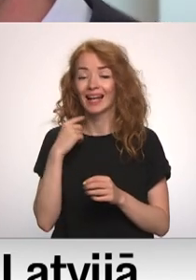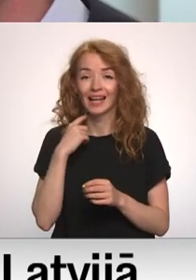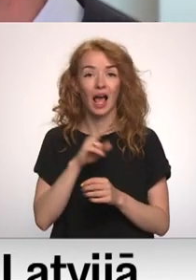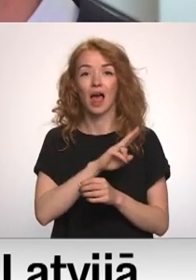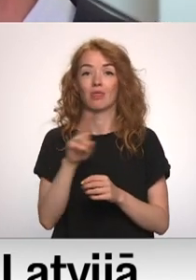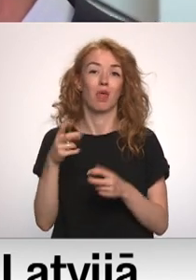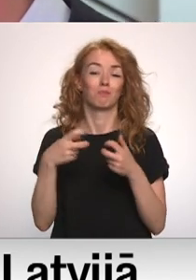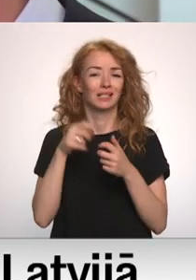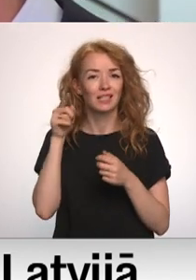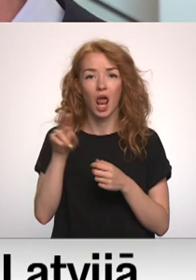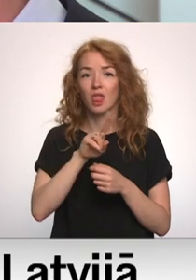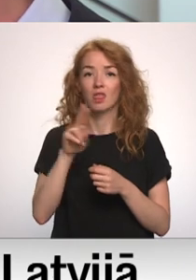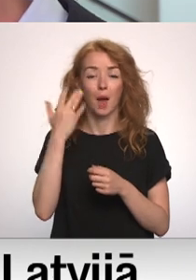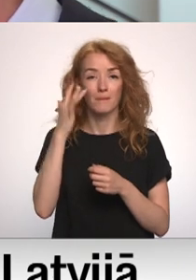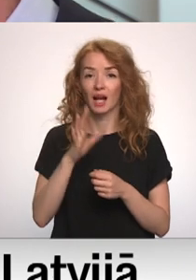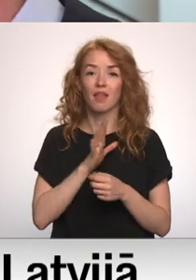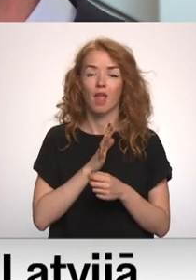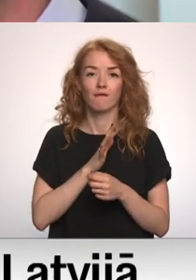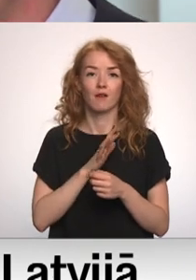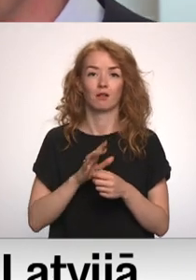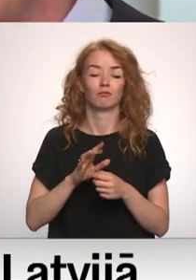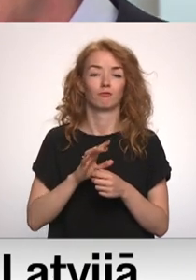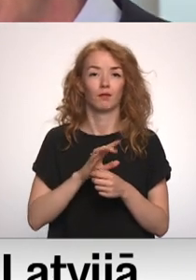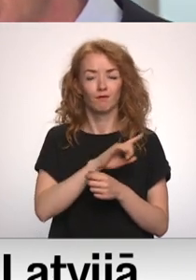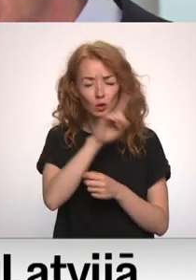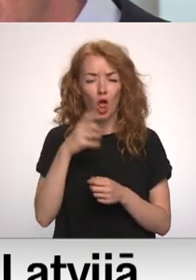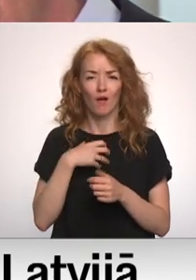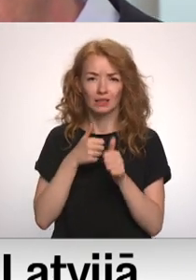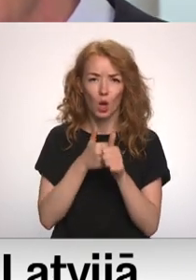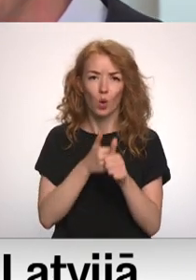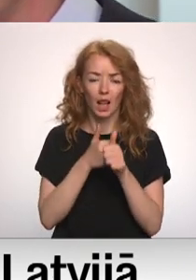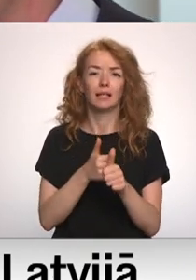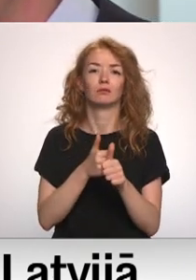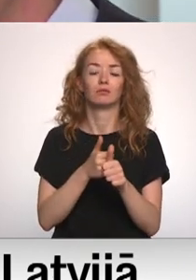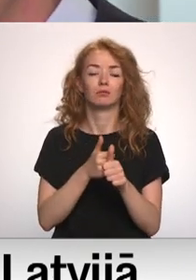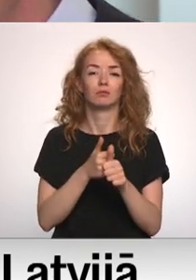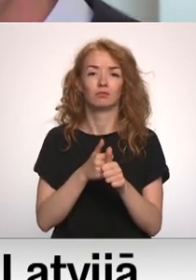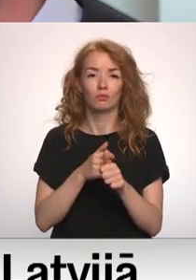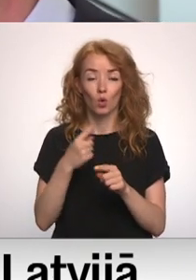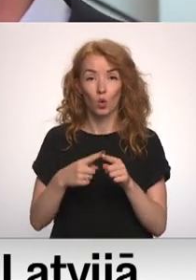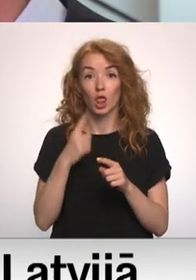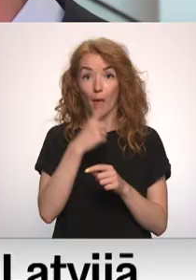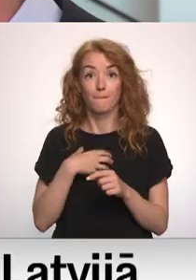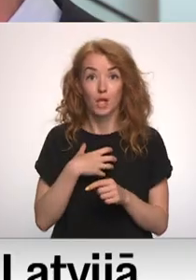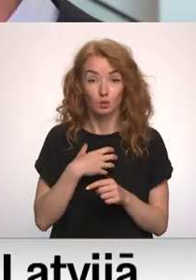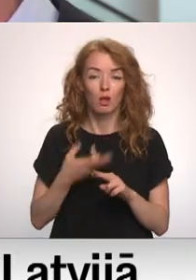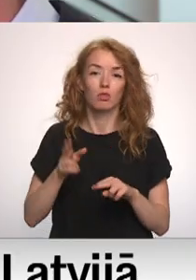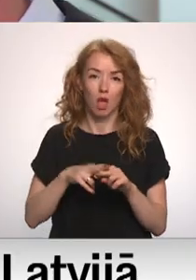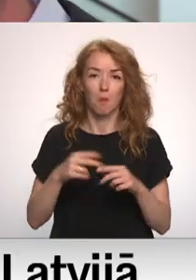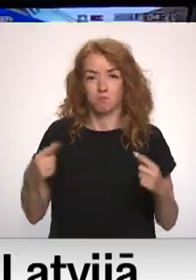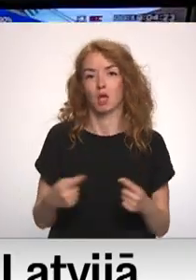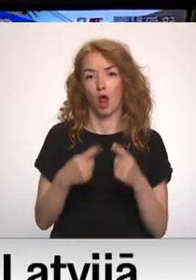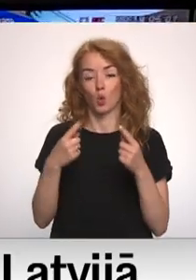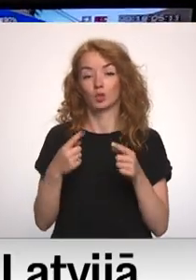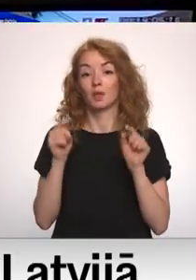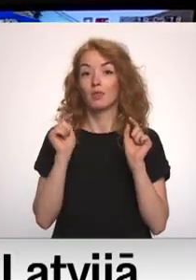ne Vašingtonā atslābt nevar. Nemitīga situācija mainās. Tai būs jāsako līdzi un nepieciešamības gadījumā jāpielāgojas. Un tā